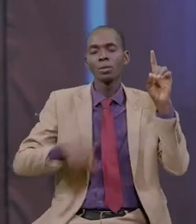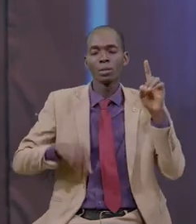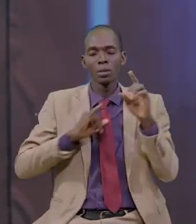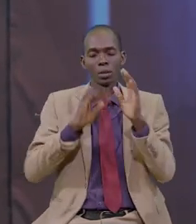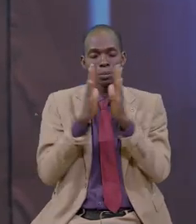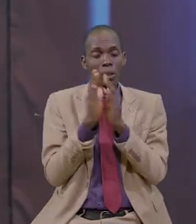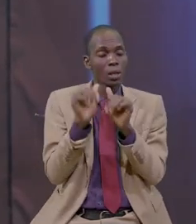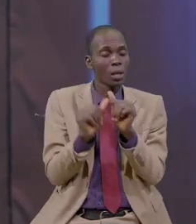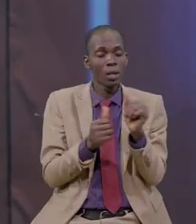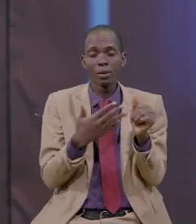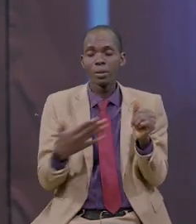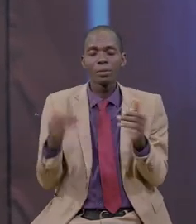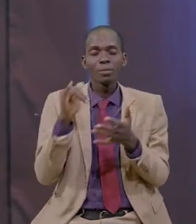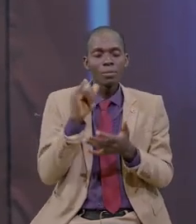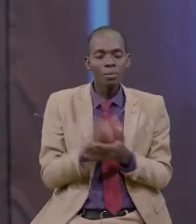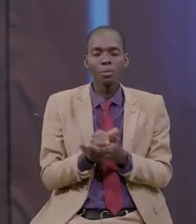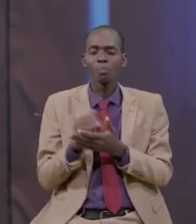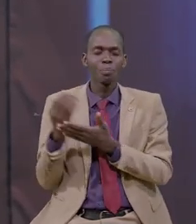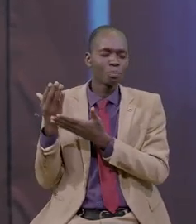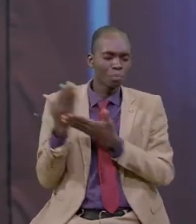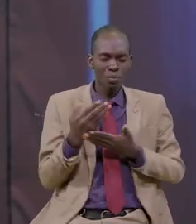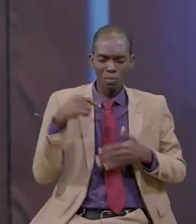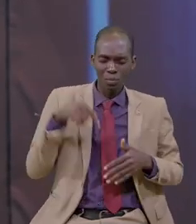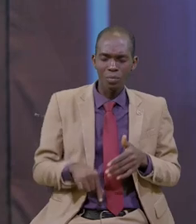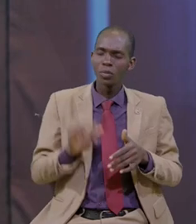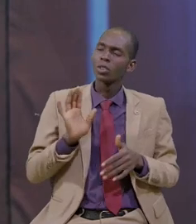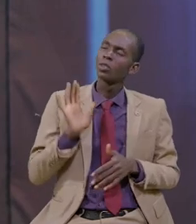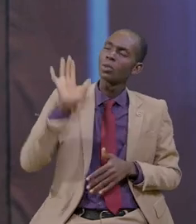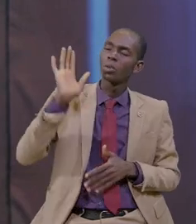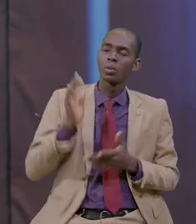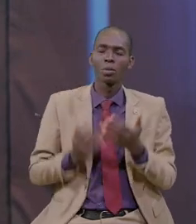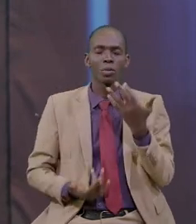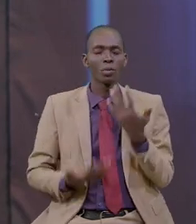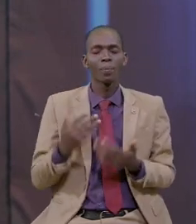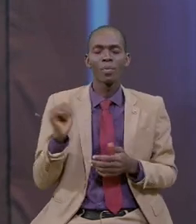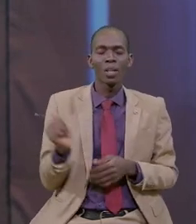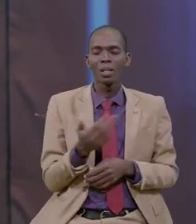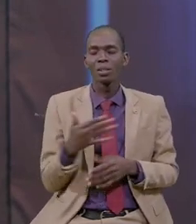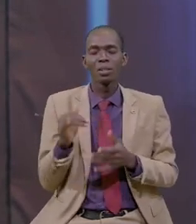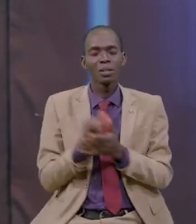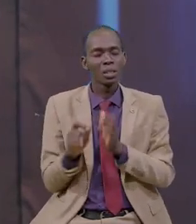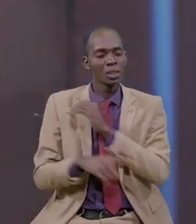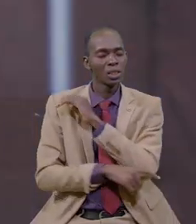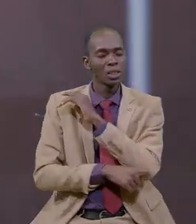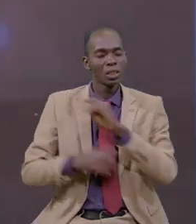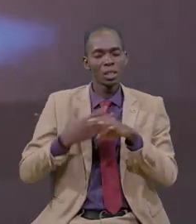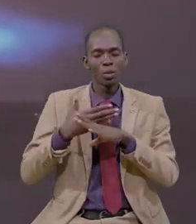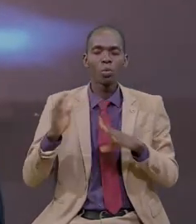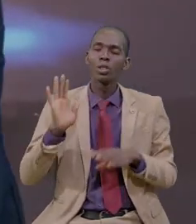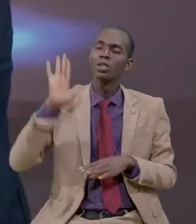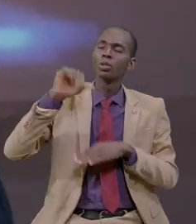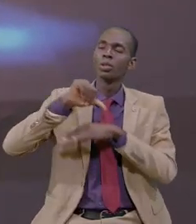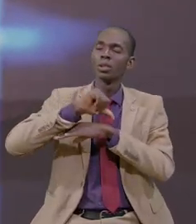prie que tout ce qui éteint le feu, tout ce qui nous prive de l'onction, tout ce